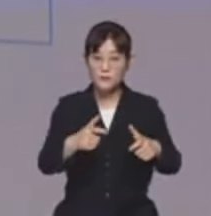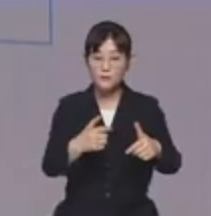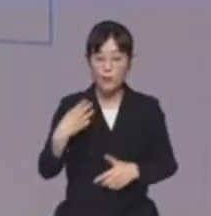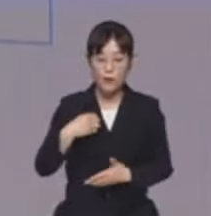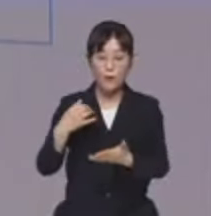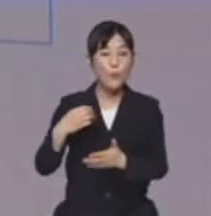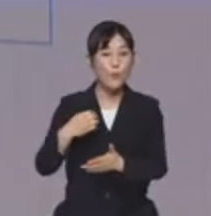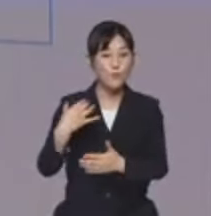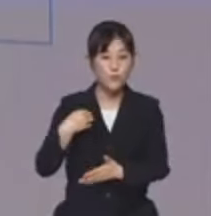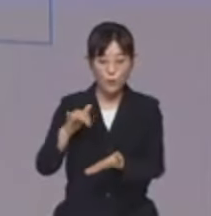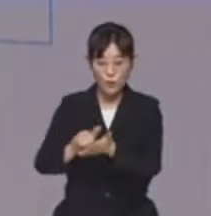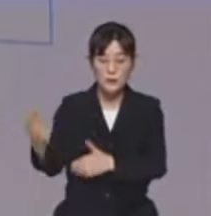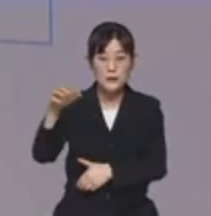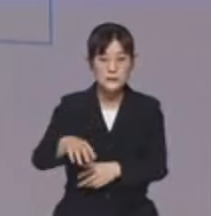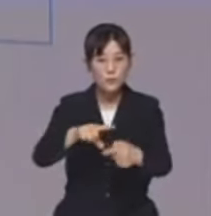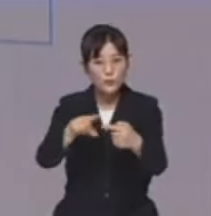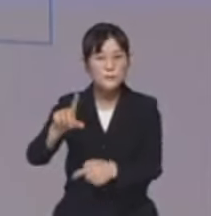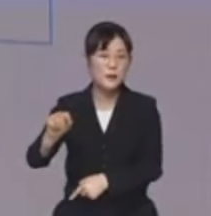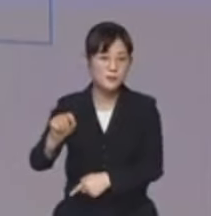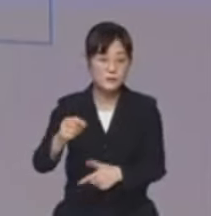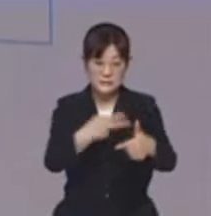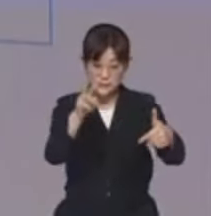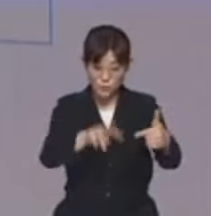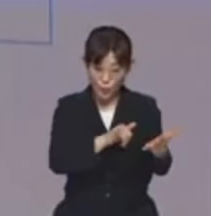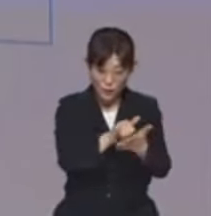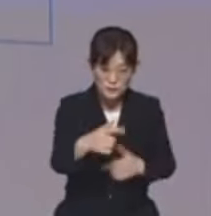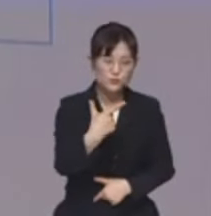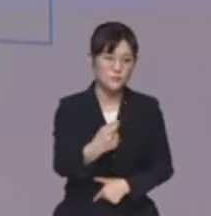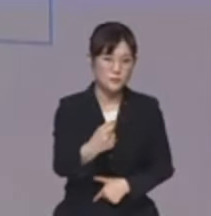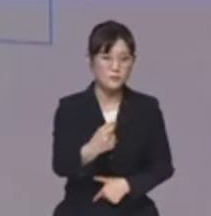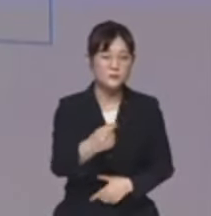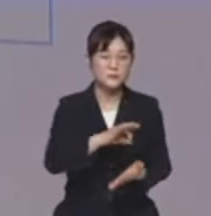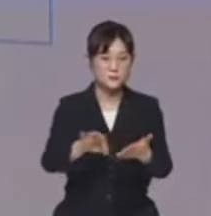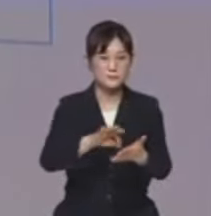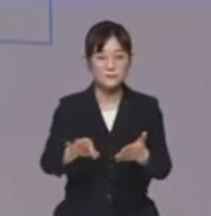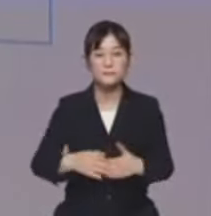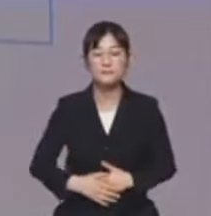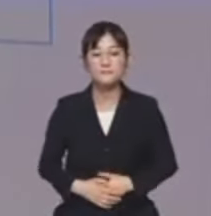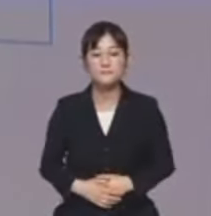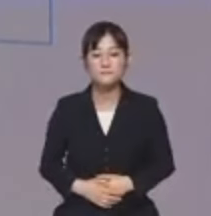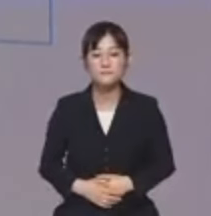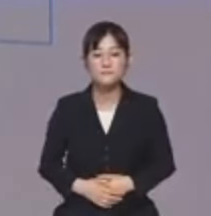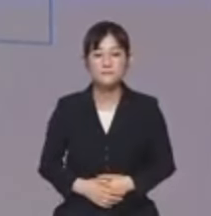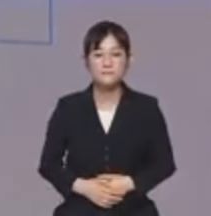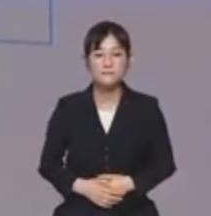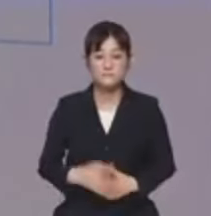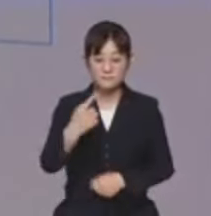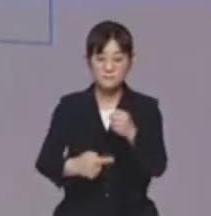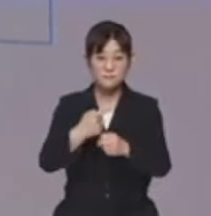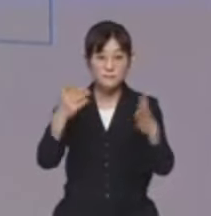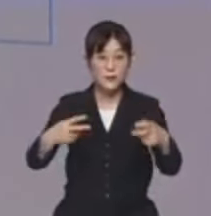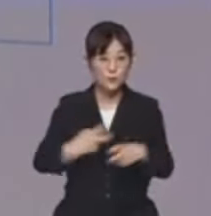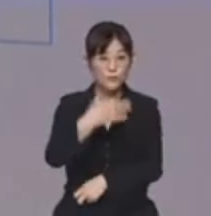공항까지 편도 평균 만 원이 드는데 인천 공항까지는 6만 원 정도가 소요되는 것으로 조사됐습니다 연강